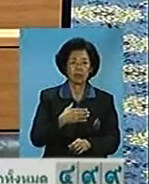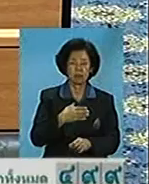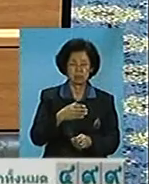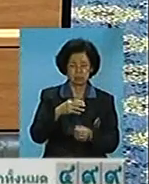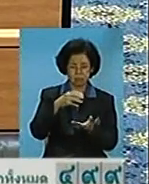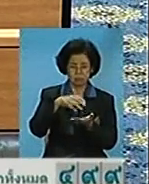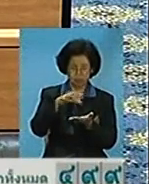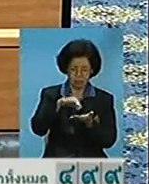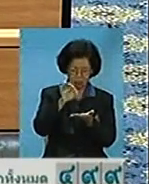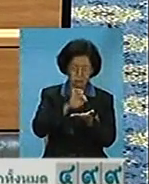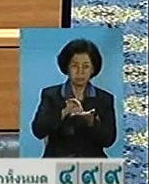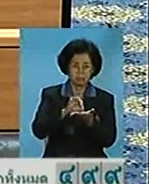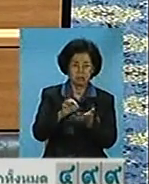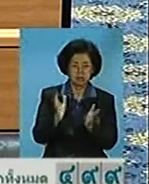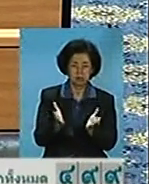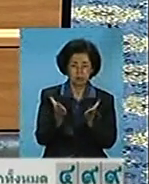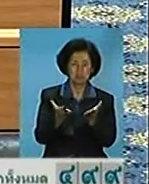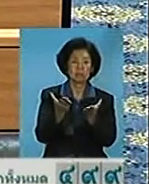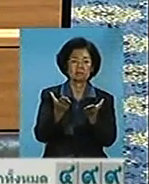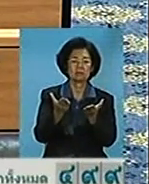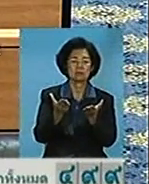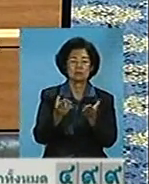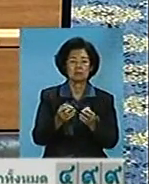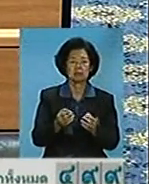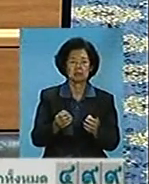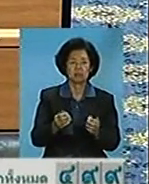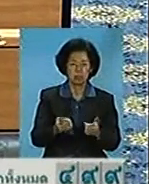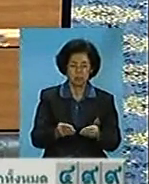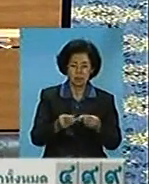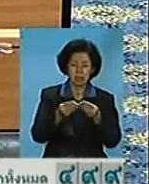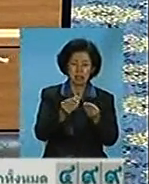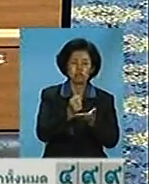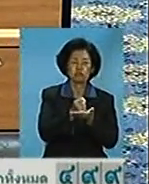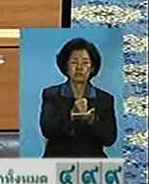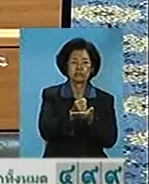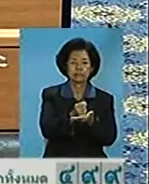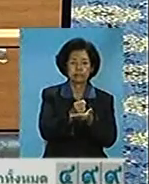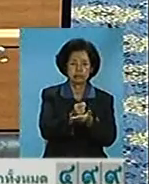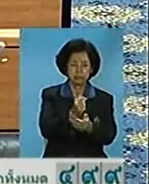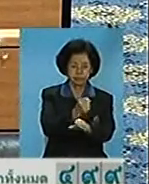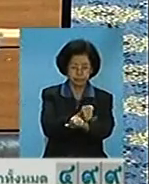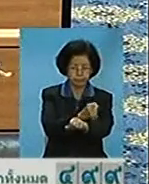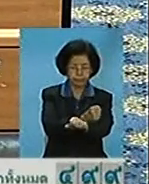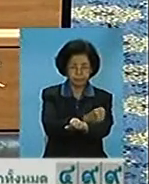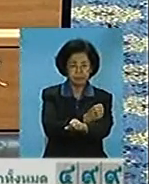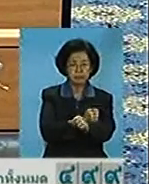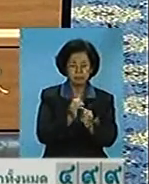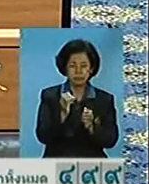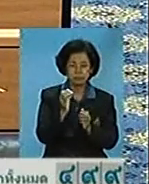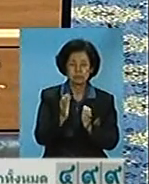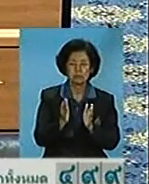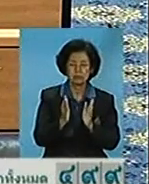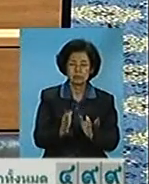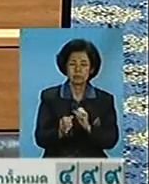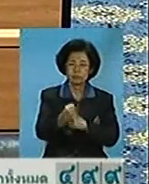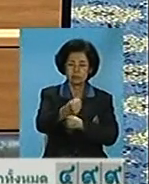ใส่เพียงว่าส่งเสริมสนับสนุนและให้ความช่วยเหลือแรงงานชาวสวนยาง